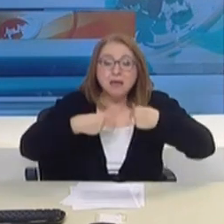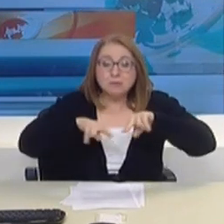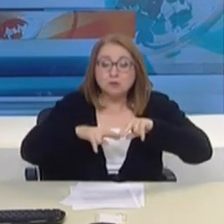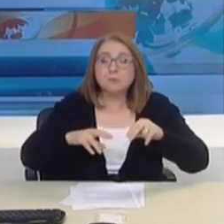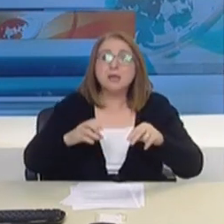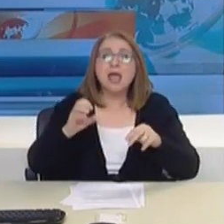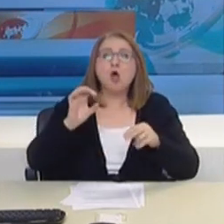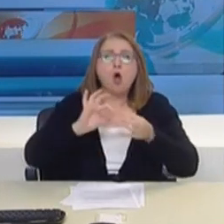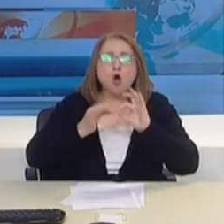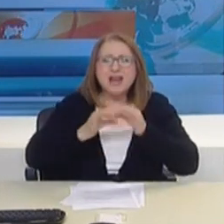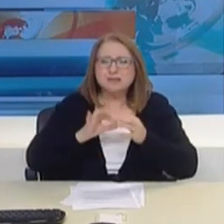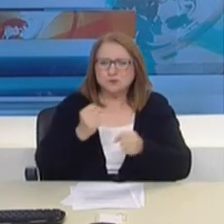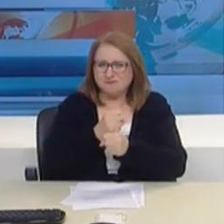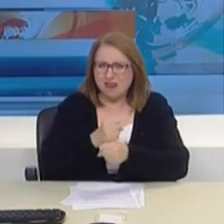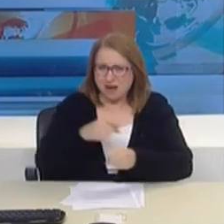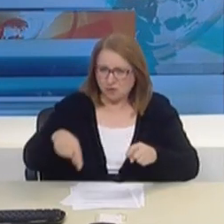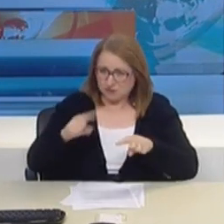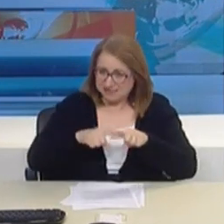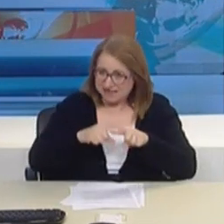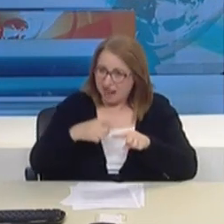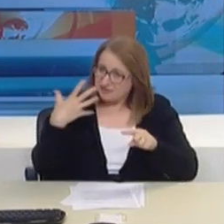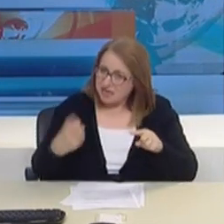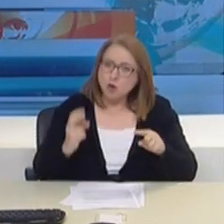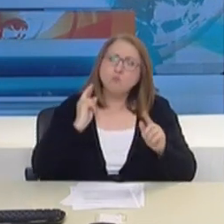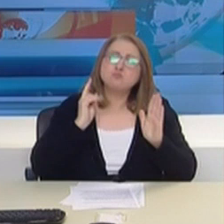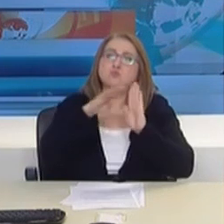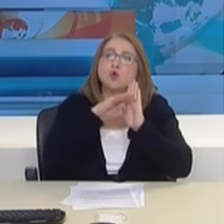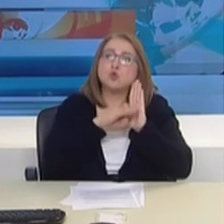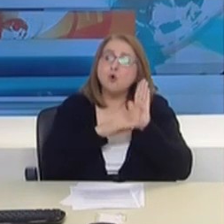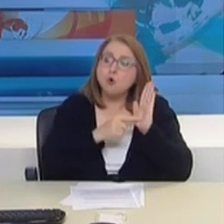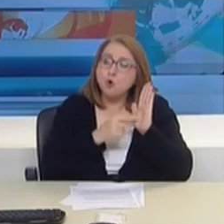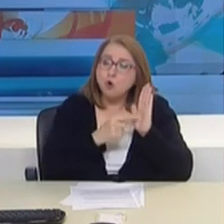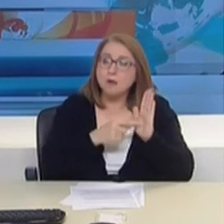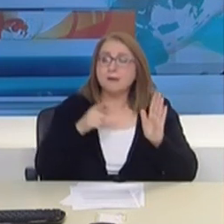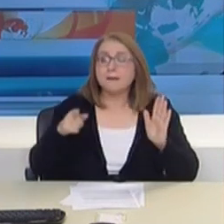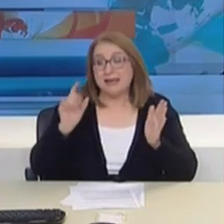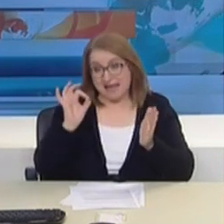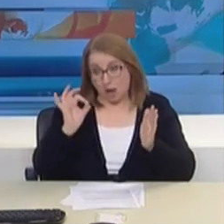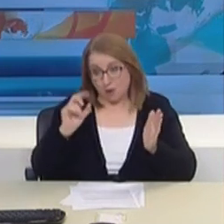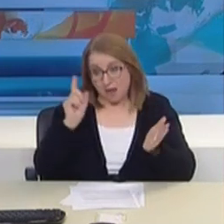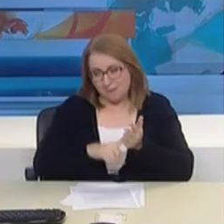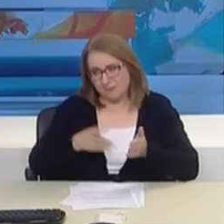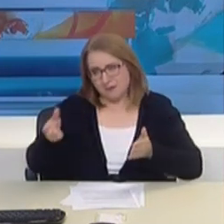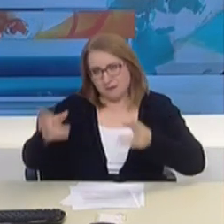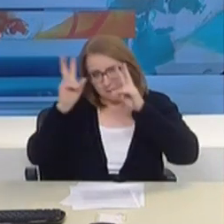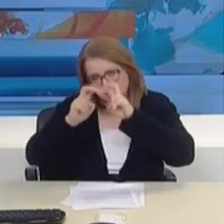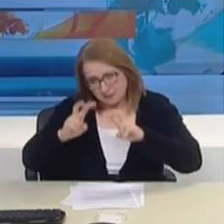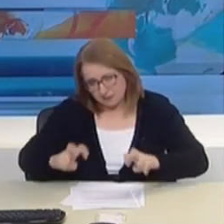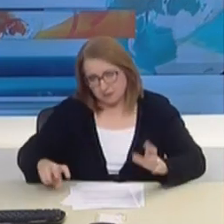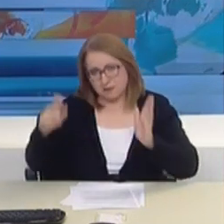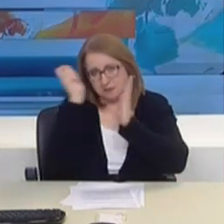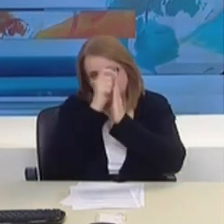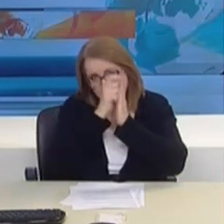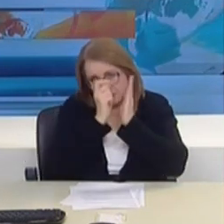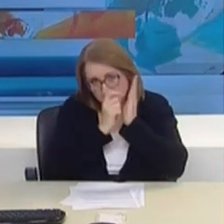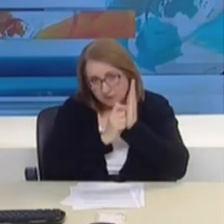πρωτόκολλο που έχει περιλαμβάνεται τους ασθενείς. Όλοι αυτοί οι ασθενείς κανονικά θα πρέπει να μια τεράστια κλινική μελέτη, μια τεράστια καταγραφή, ώστε